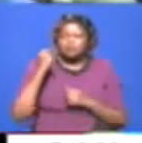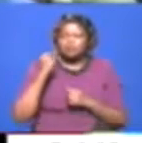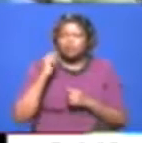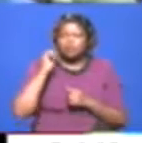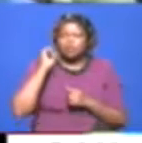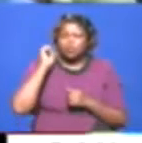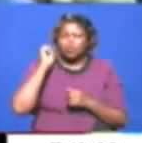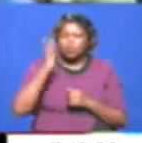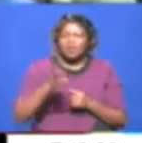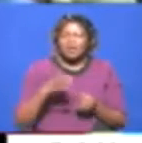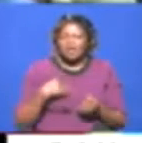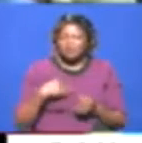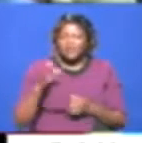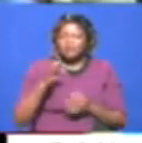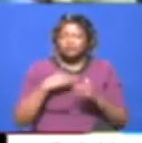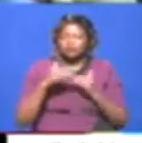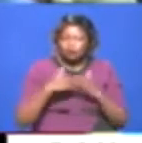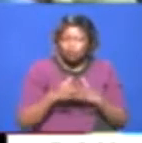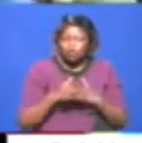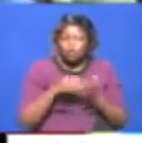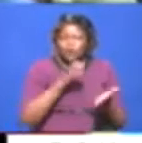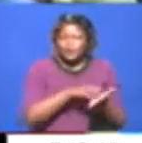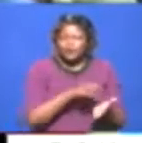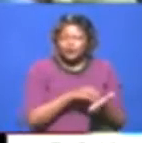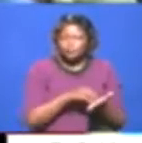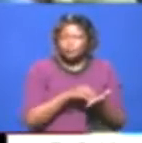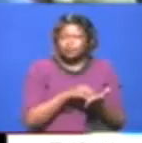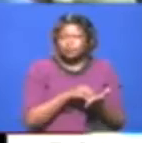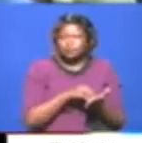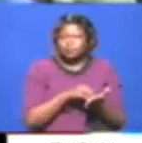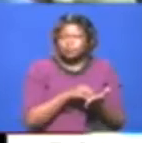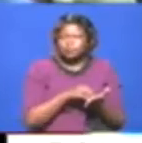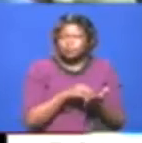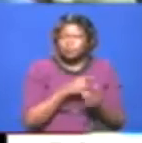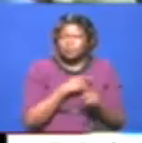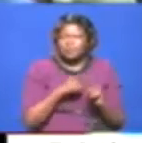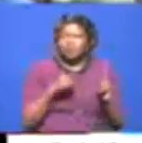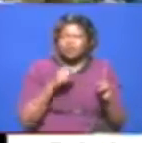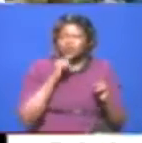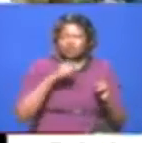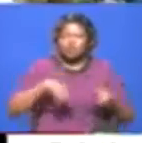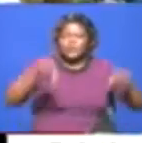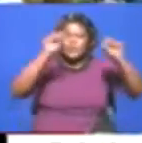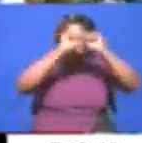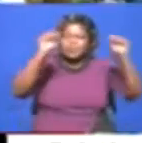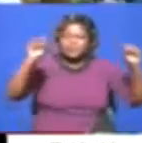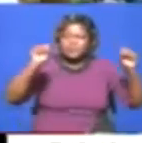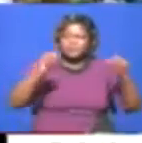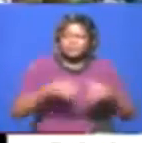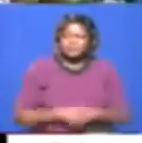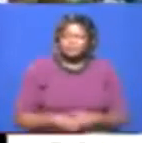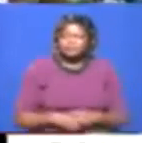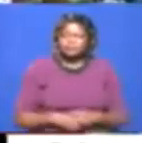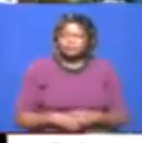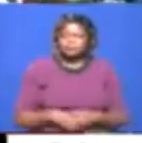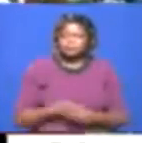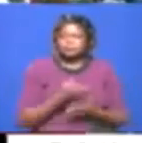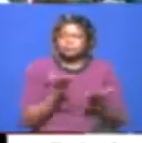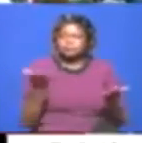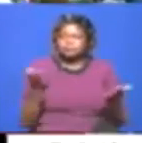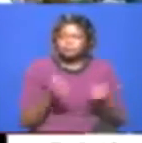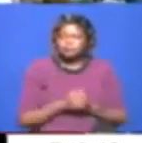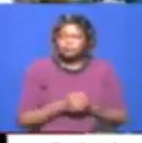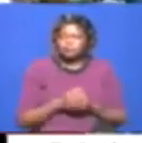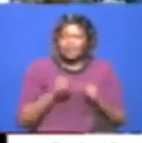all positions except for the position of president. Wabunge hao wamemtuhumu Wetangula